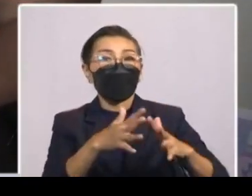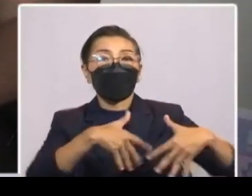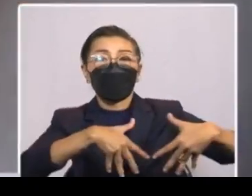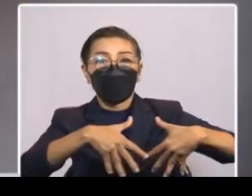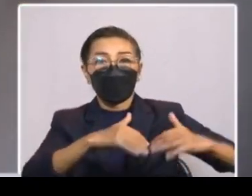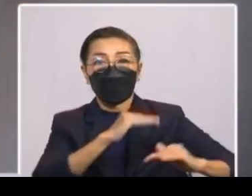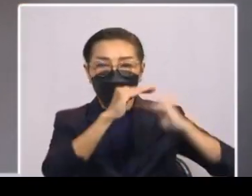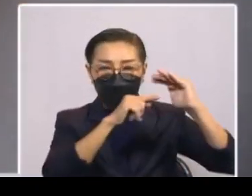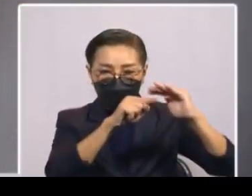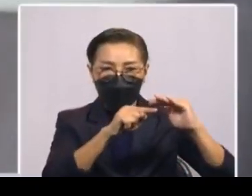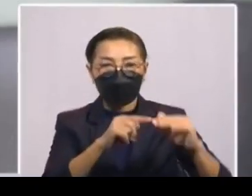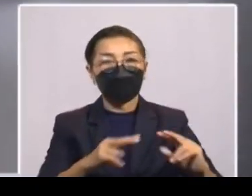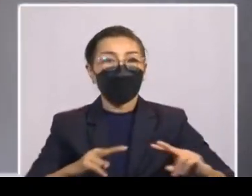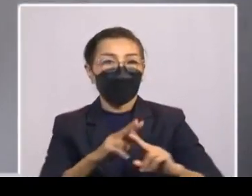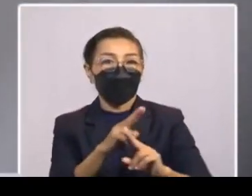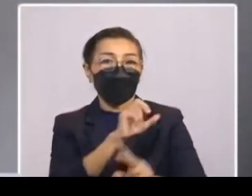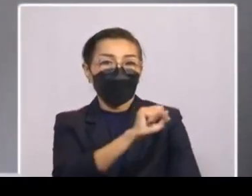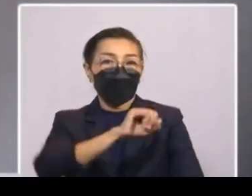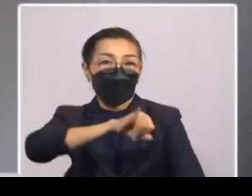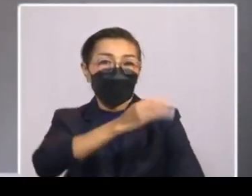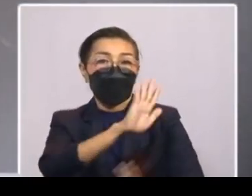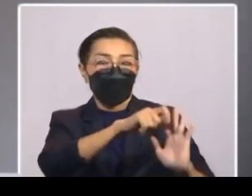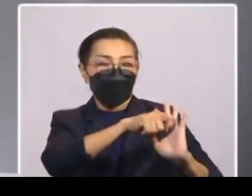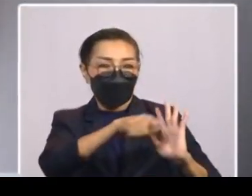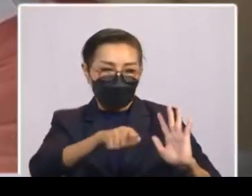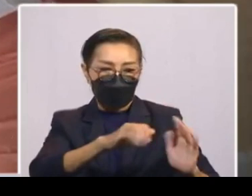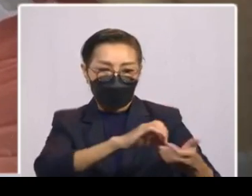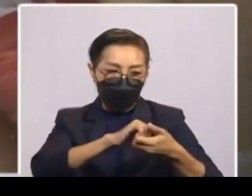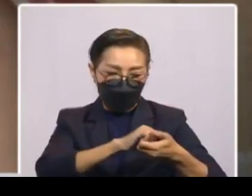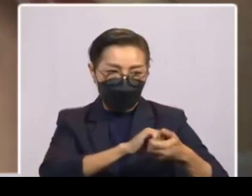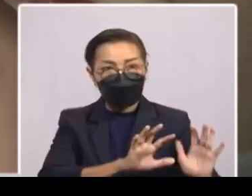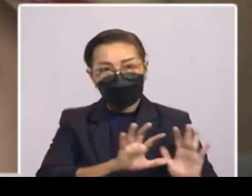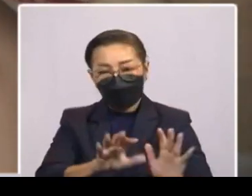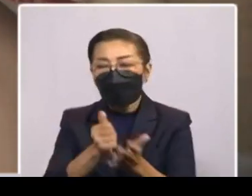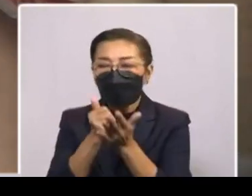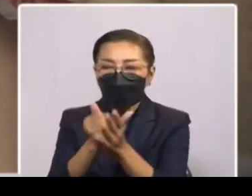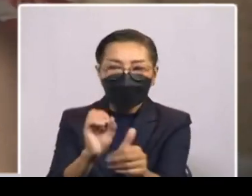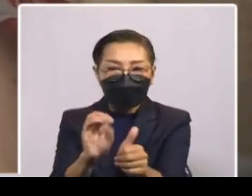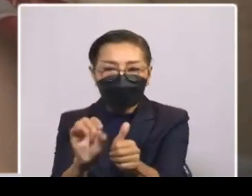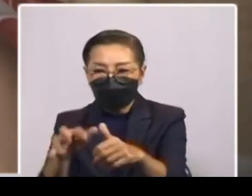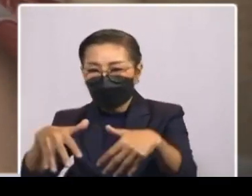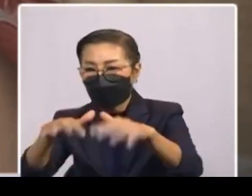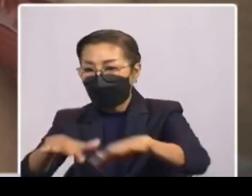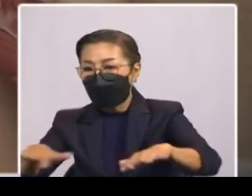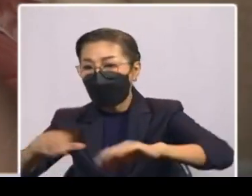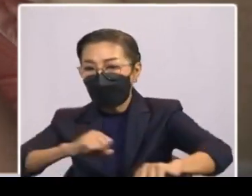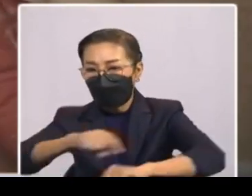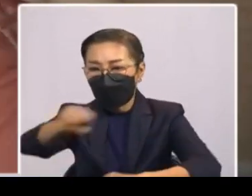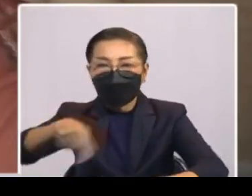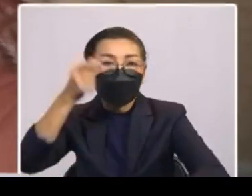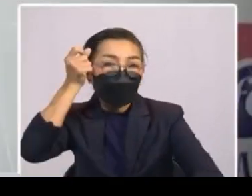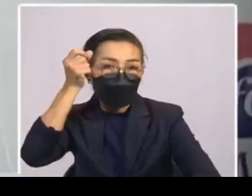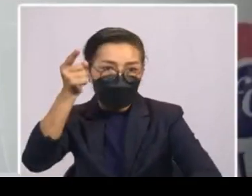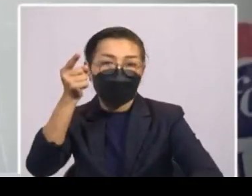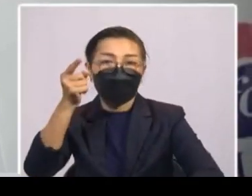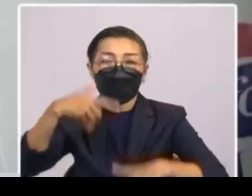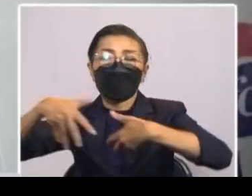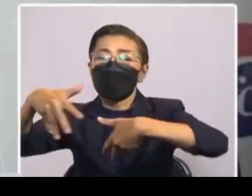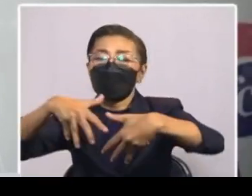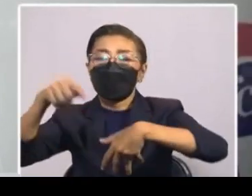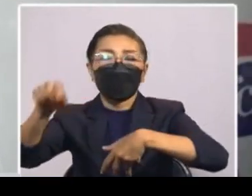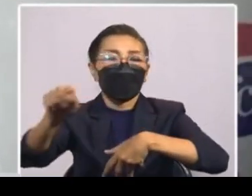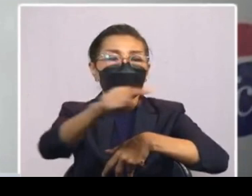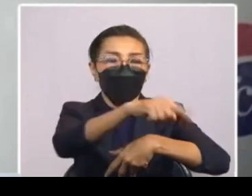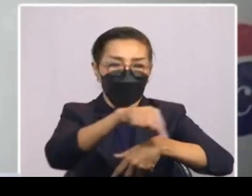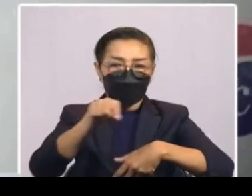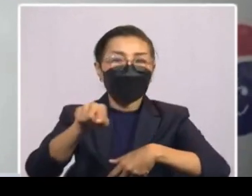ที่สาธารณสุขจังหวัดนครราชสีมาลงพื้นที่ช่วยกันสร้างความเข้าใจกับวัยรุ่นตามชุมชนที่ขยายผล